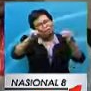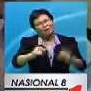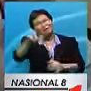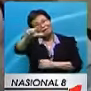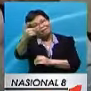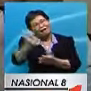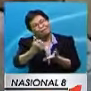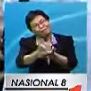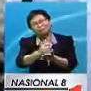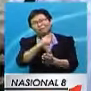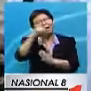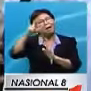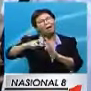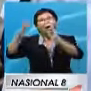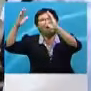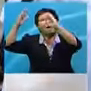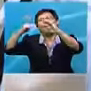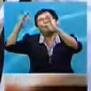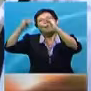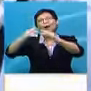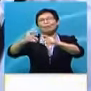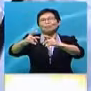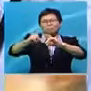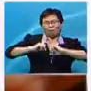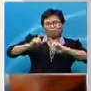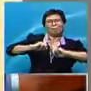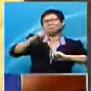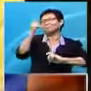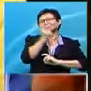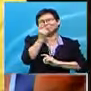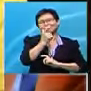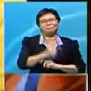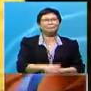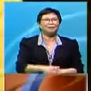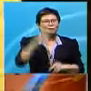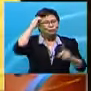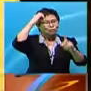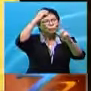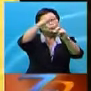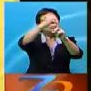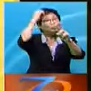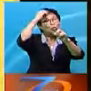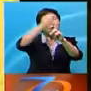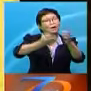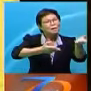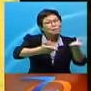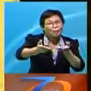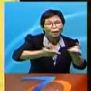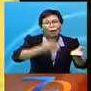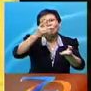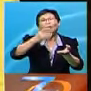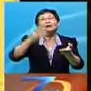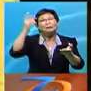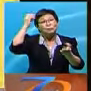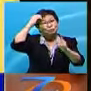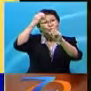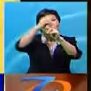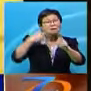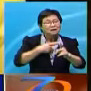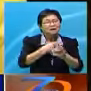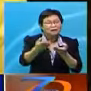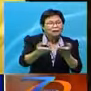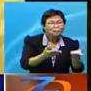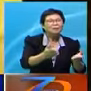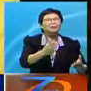lain tanpa mengharapkan sebarang pengiktirafan. Tujuan kita berkhidmat adalah tidak lain sebagai untuk